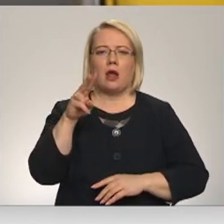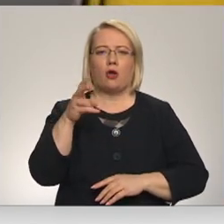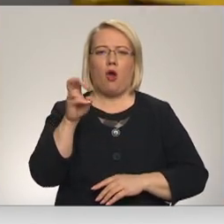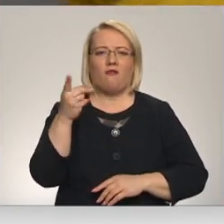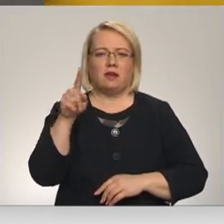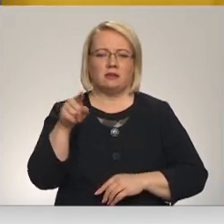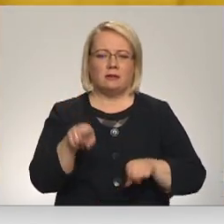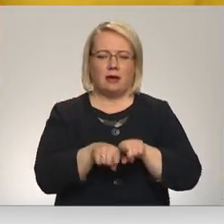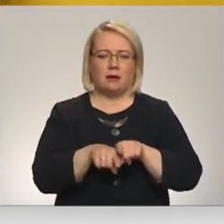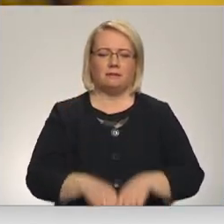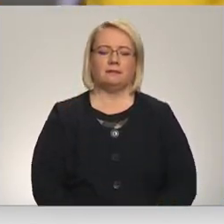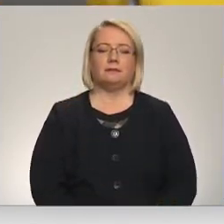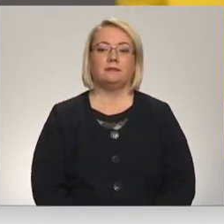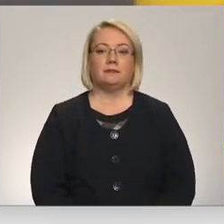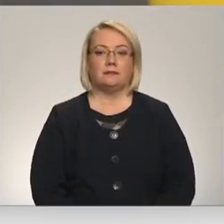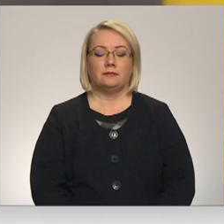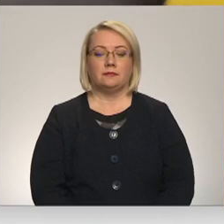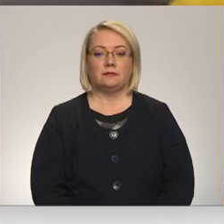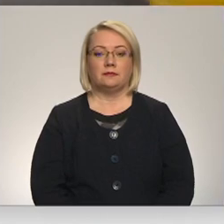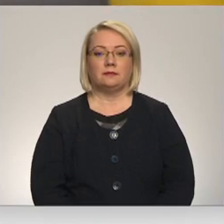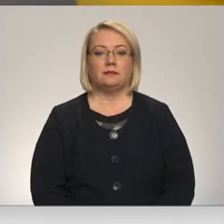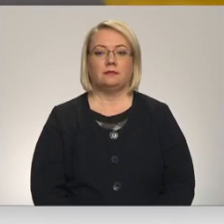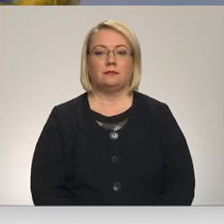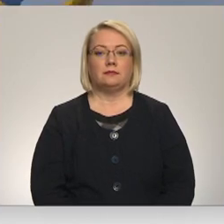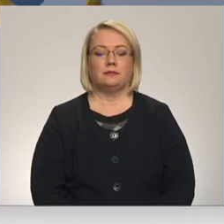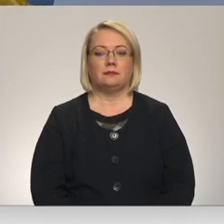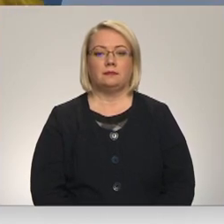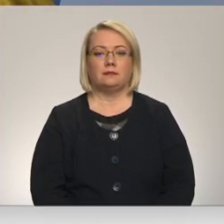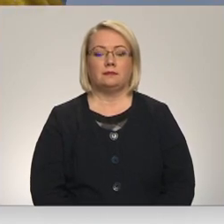Gints Amoliņš, Aigars Kovaļevskis, Latvijas televīzija no Harkovas, Ukrainā.